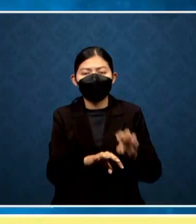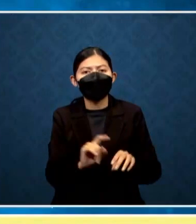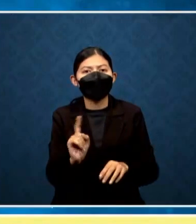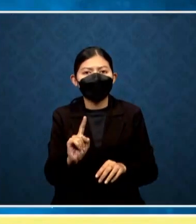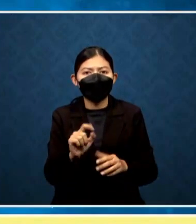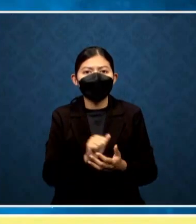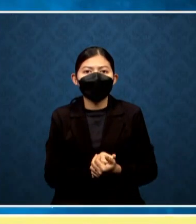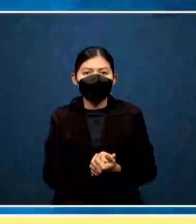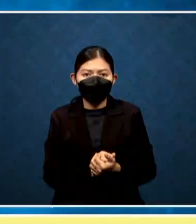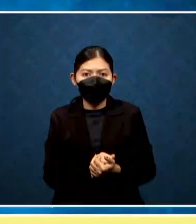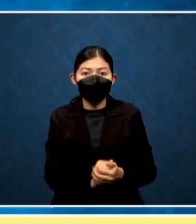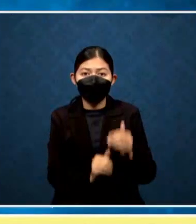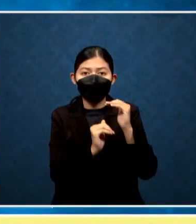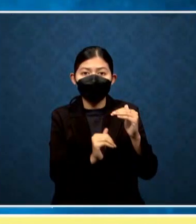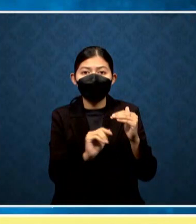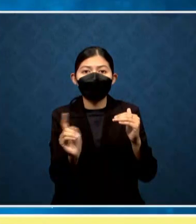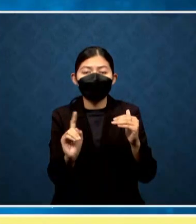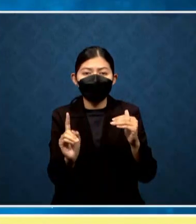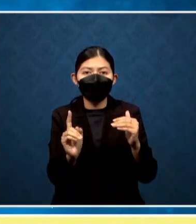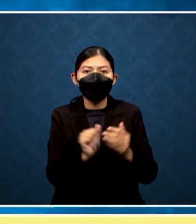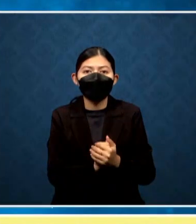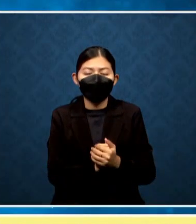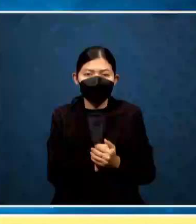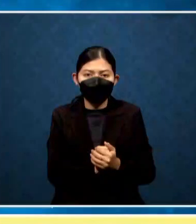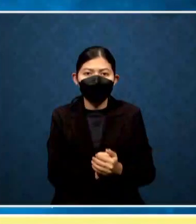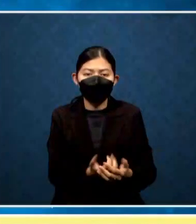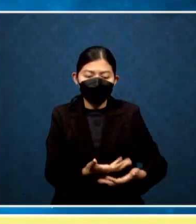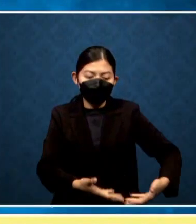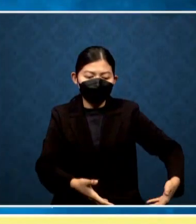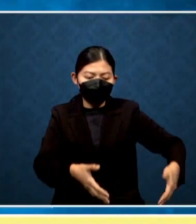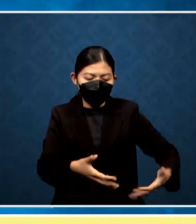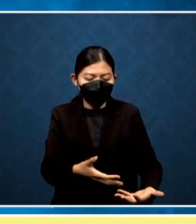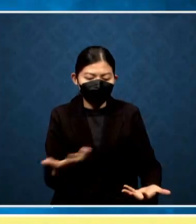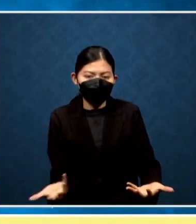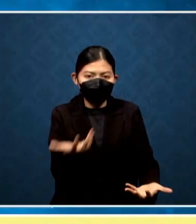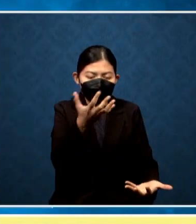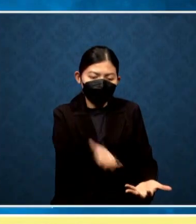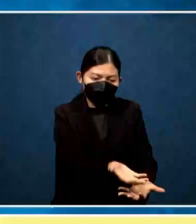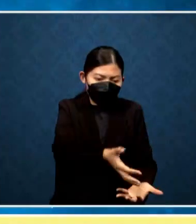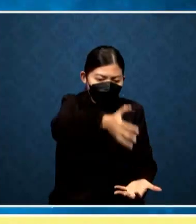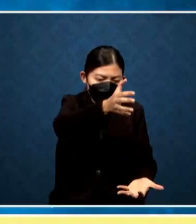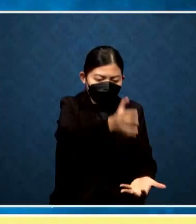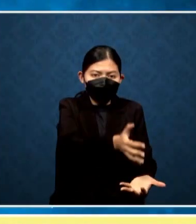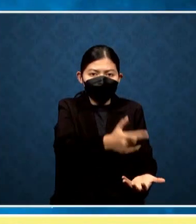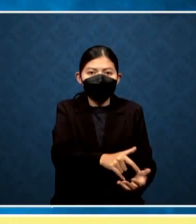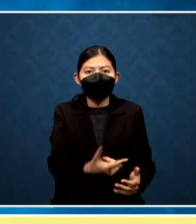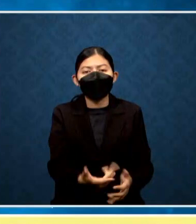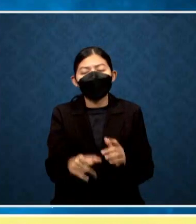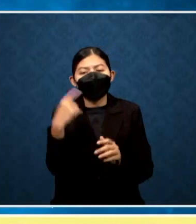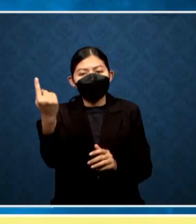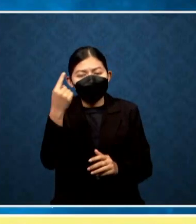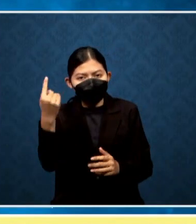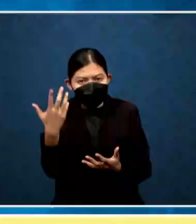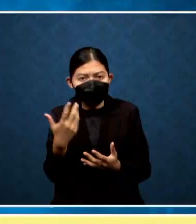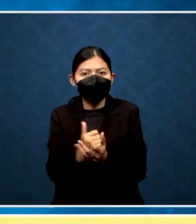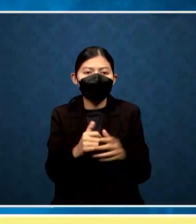ืองคตรกค ส gabit recordingท handsome toหรอสัฐาทท'S scene 30